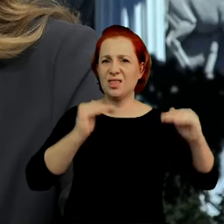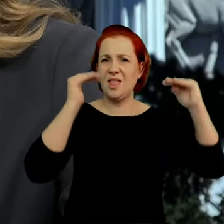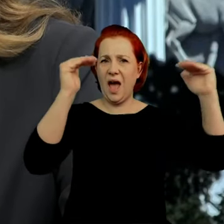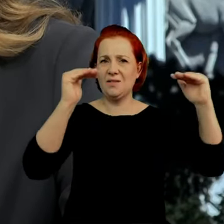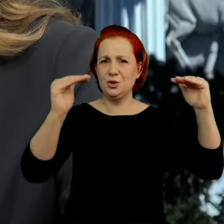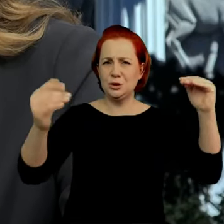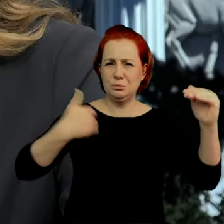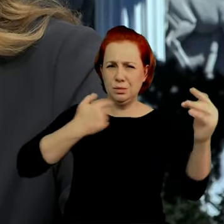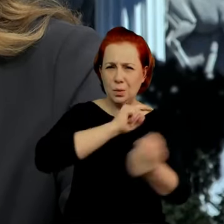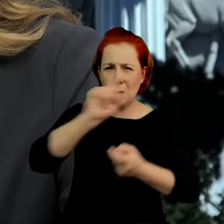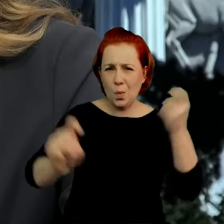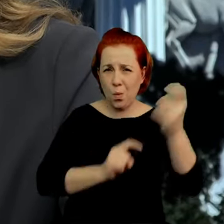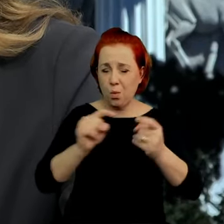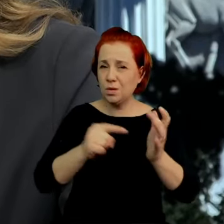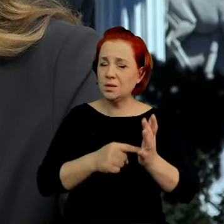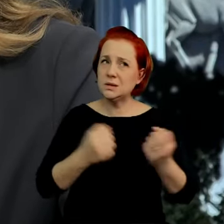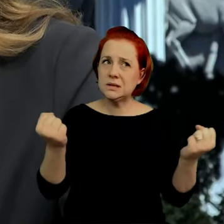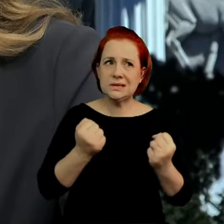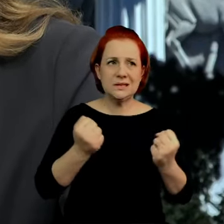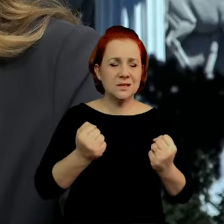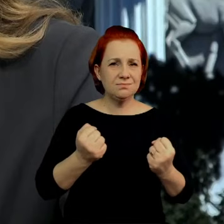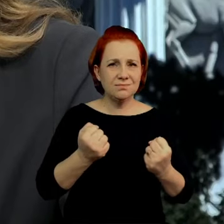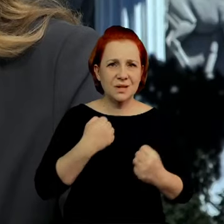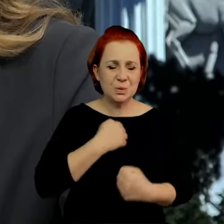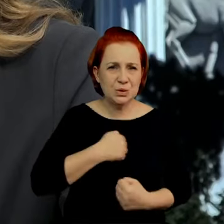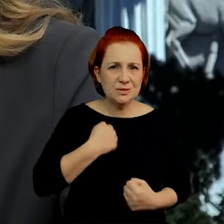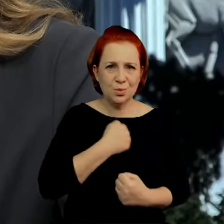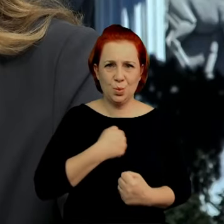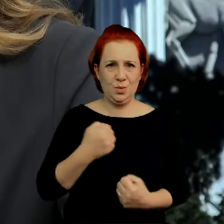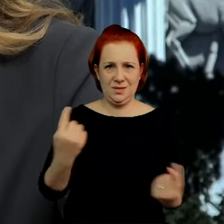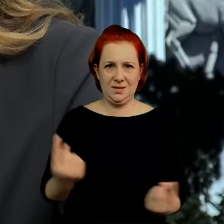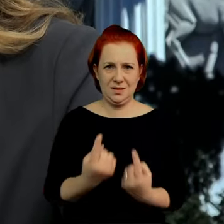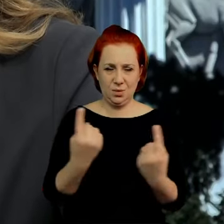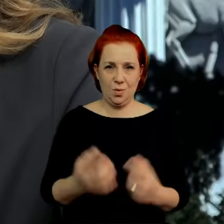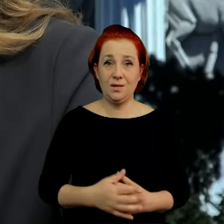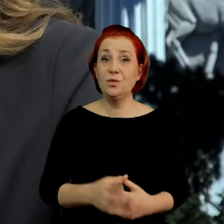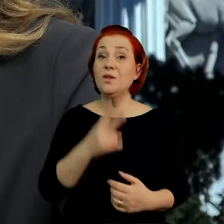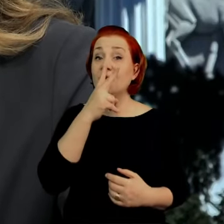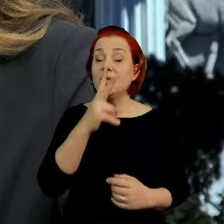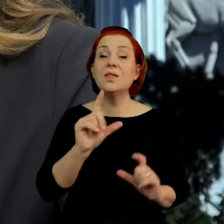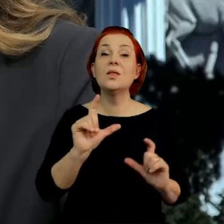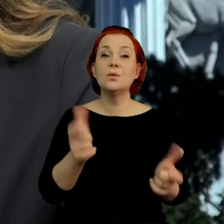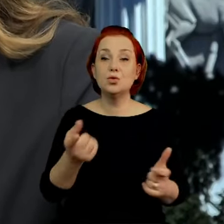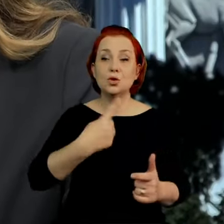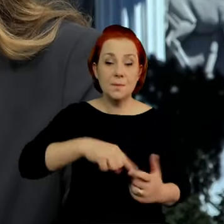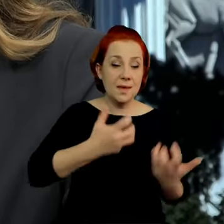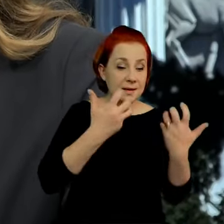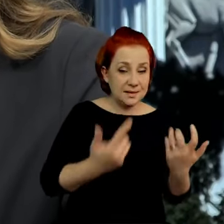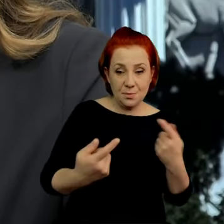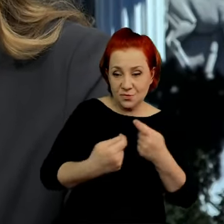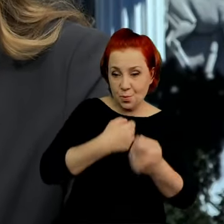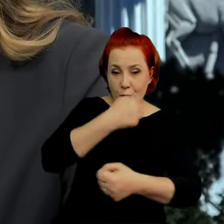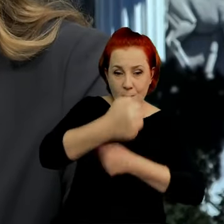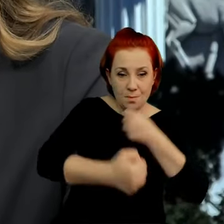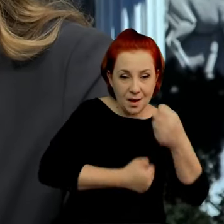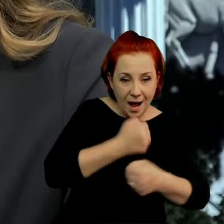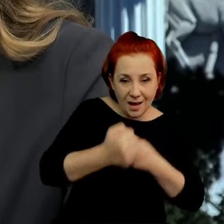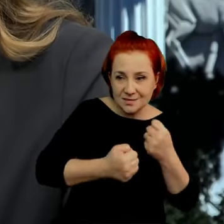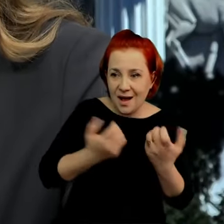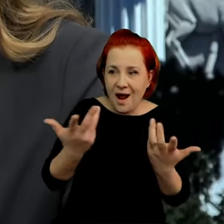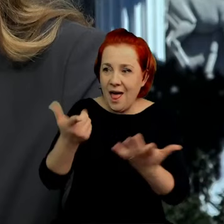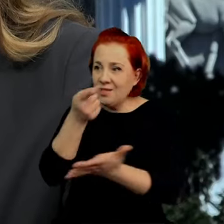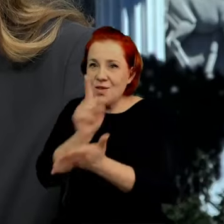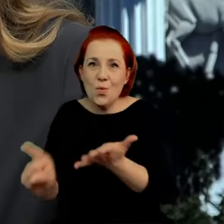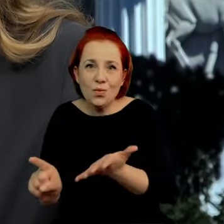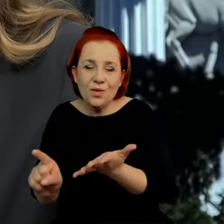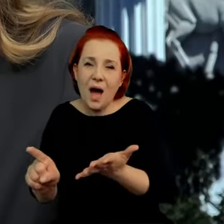I tam rzeczywiście widać było, że z jednej strony chcielibyśmy współpracować, a z drugiej się nie udało i był bardzo duży zawód.